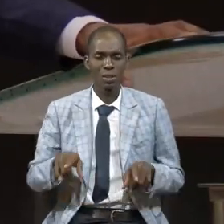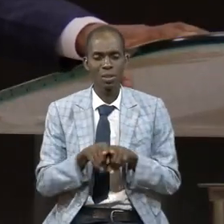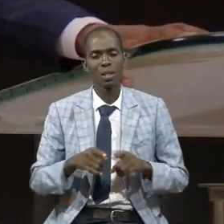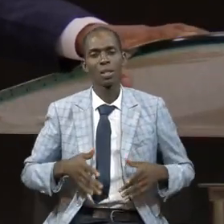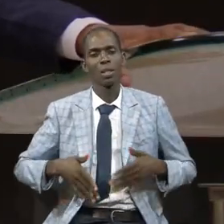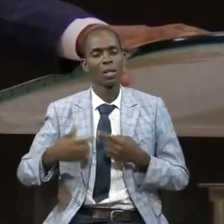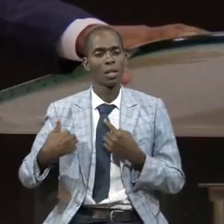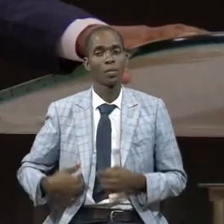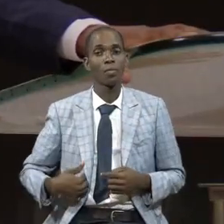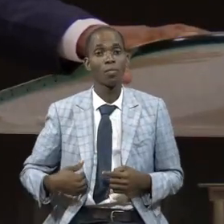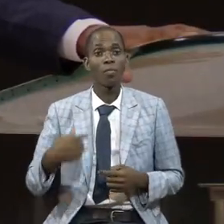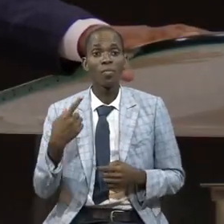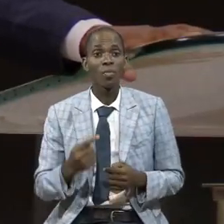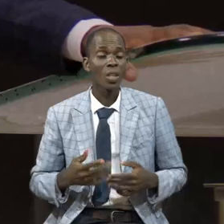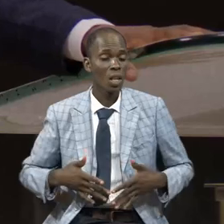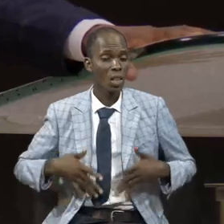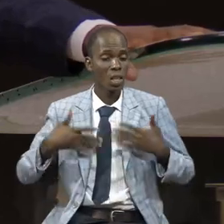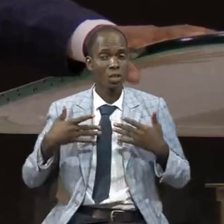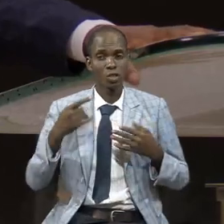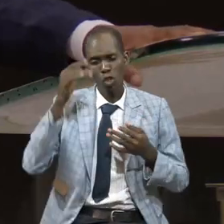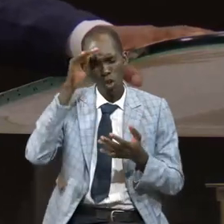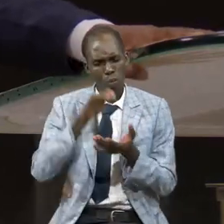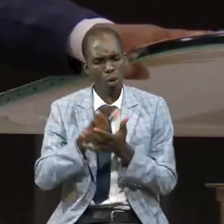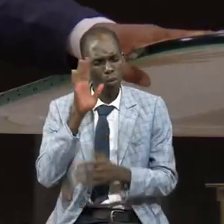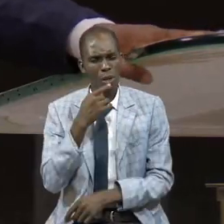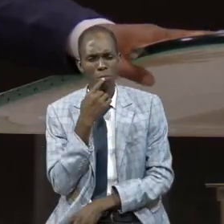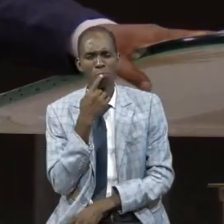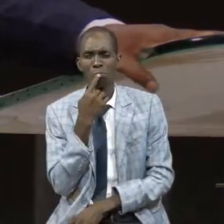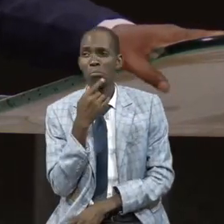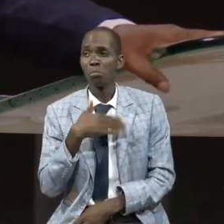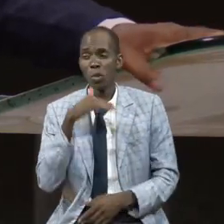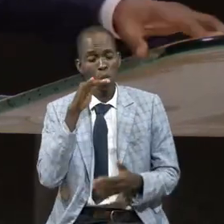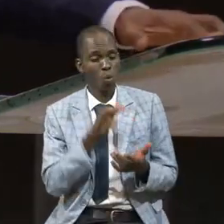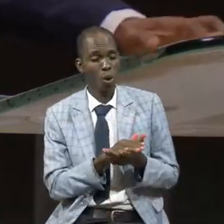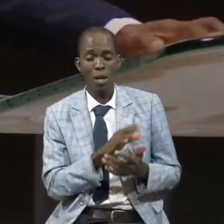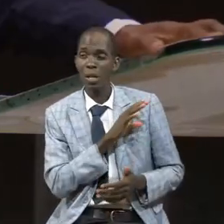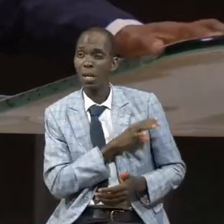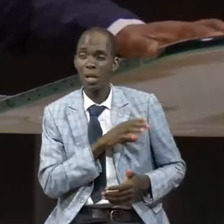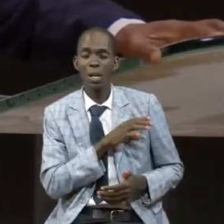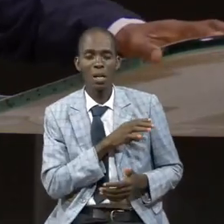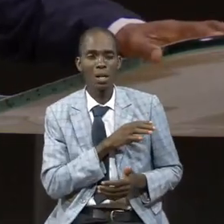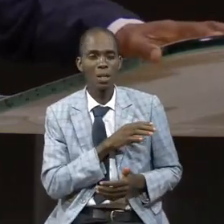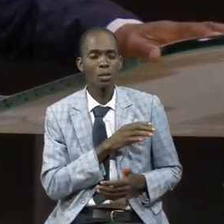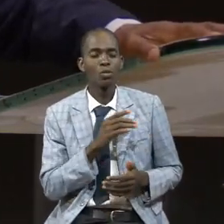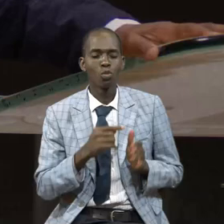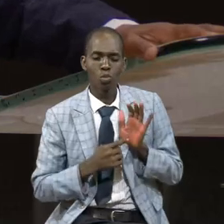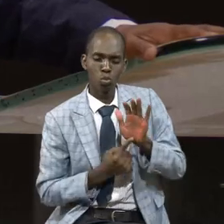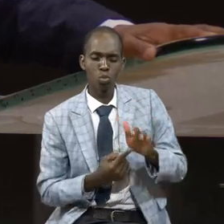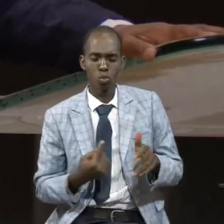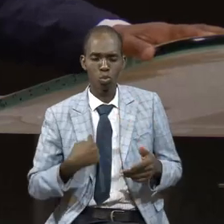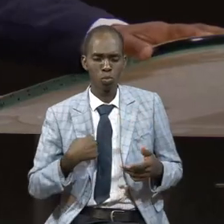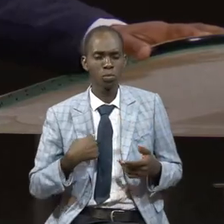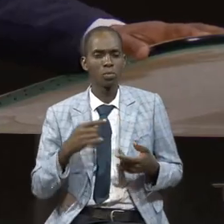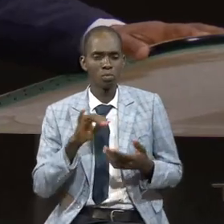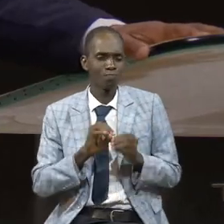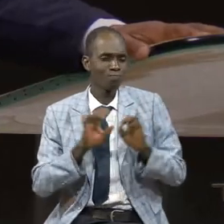consacré devant le Seigneur, et votre mari va dire, la vie de cette femme me convainc que ce qu'on appelle salut est